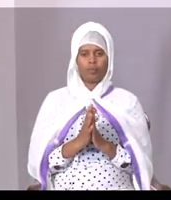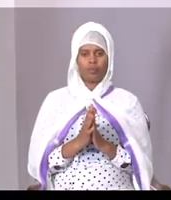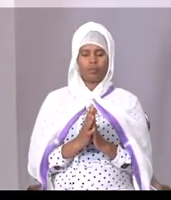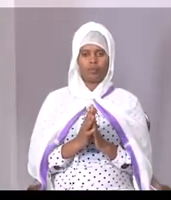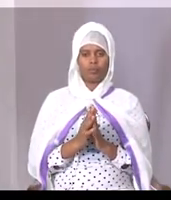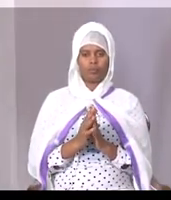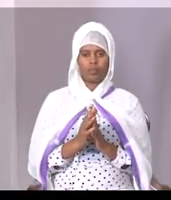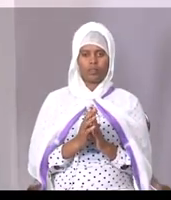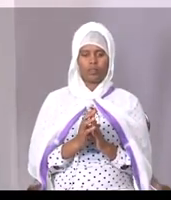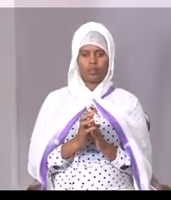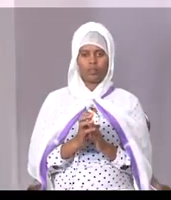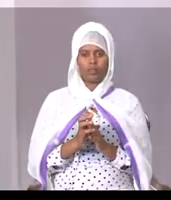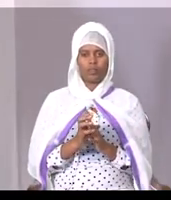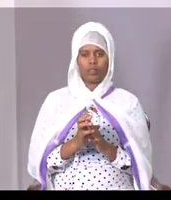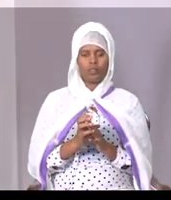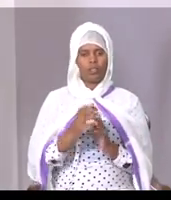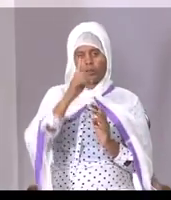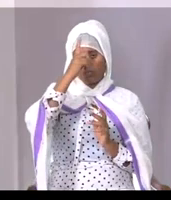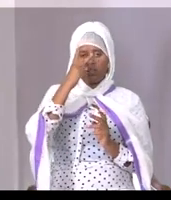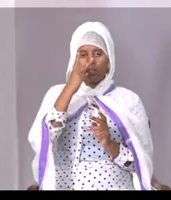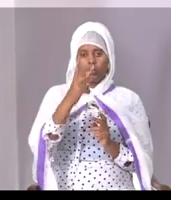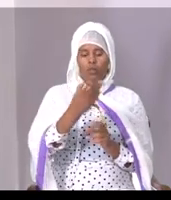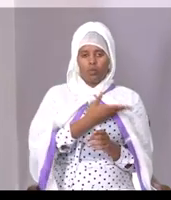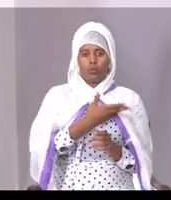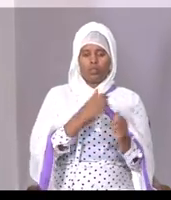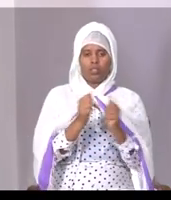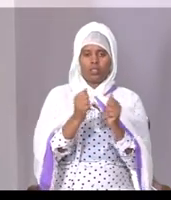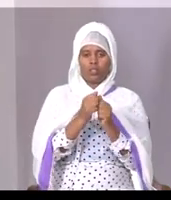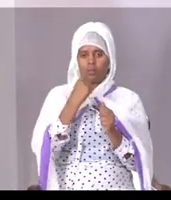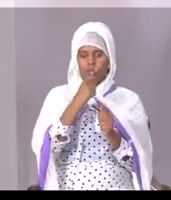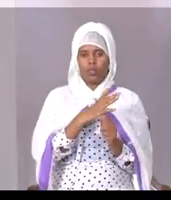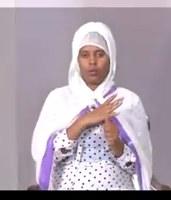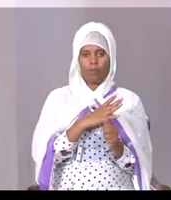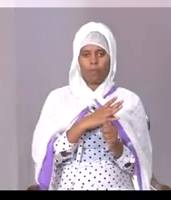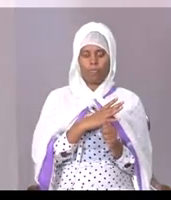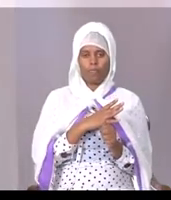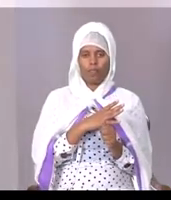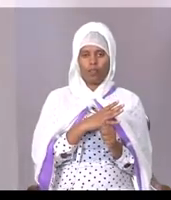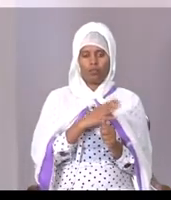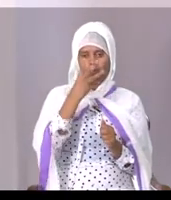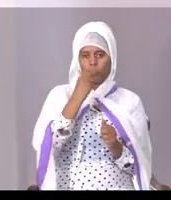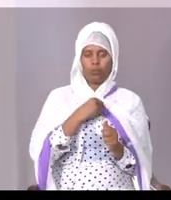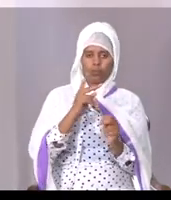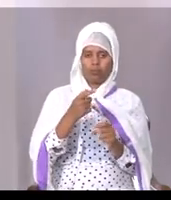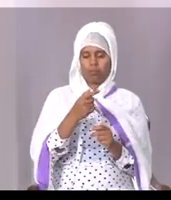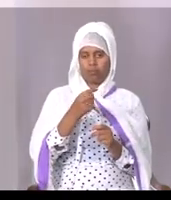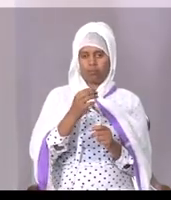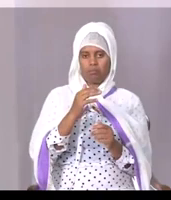እንከሎ ብምሳሌ እንትንርኢ ክርስቶስ ኣምላኽና ብክልተ ምሳሌ ተገሊፅሉ ኣብ ብዙሕ ነገራት እኳ ተገለፀ ግን ንገዛርሱ ብሕብስ ትገሊፅዎ